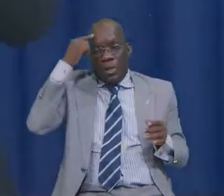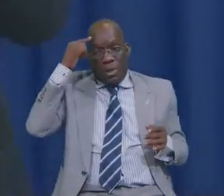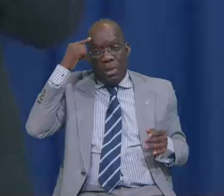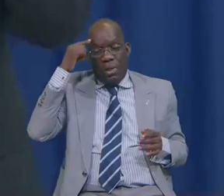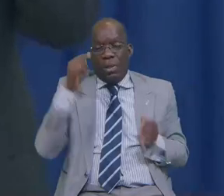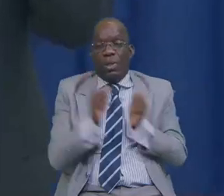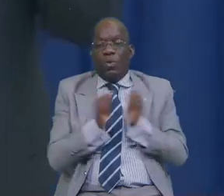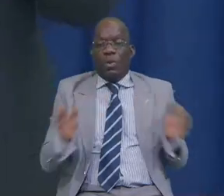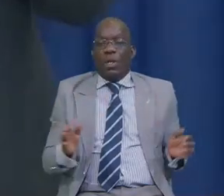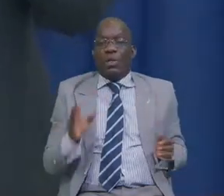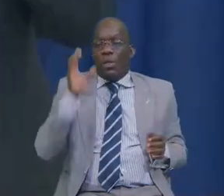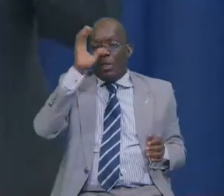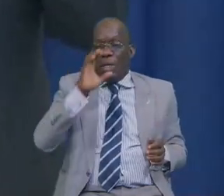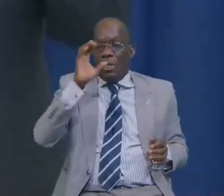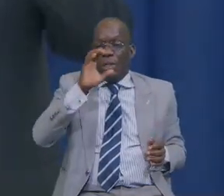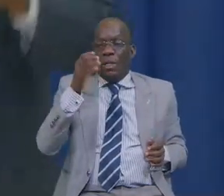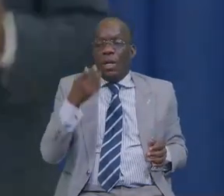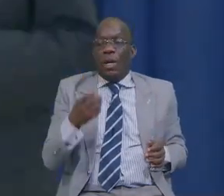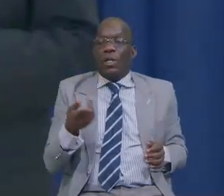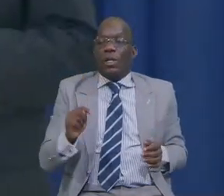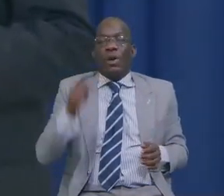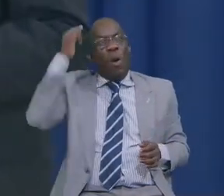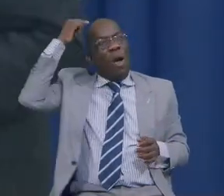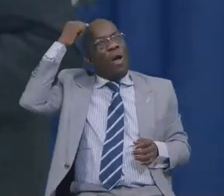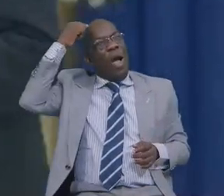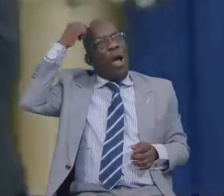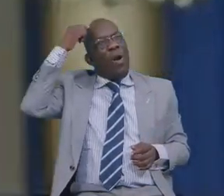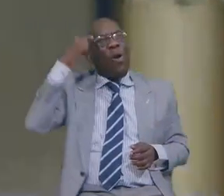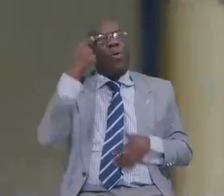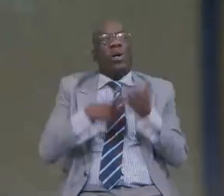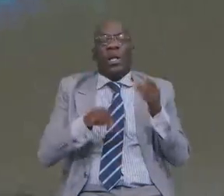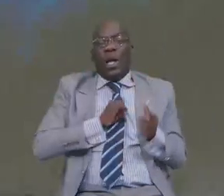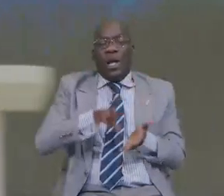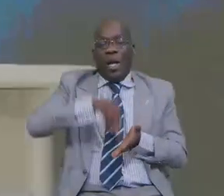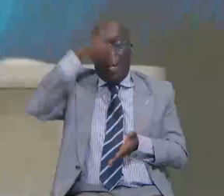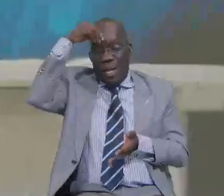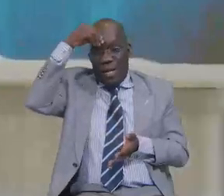Sans même trop fouiller mon cerveau. À puiser.